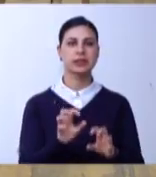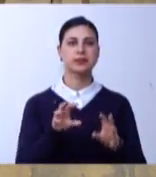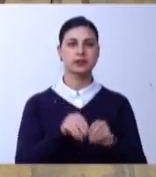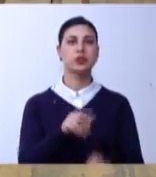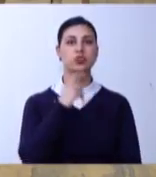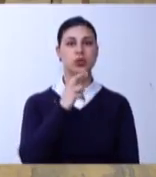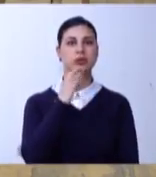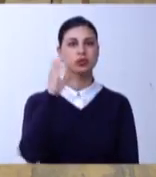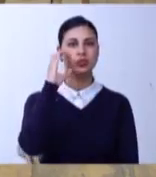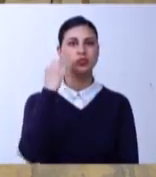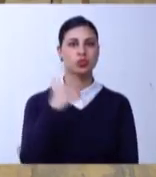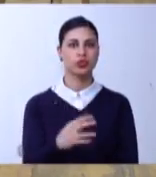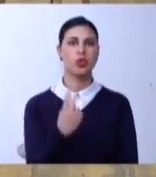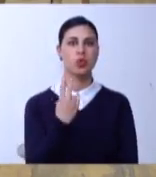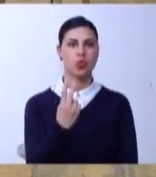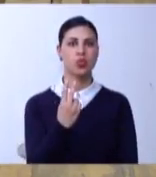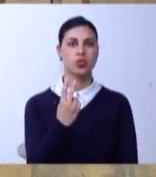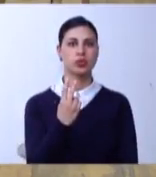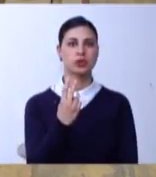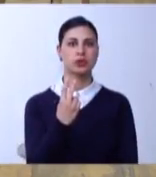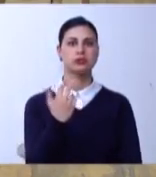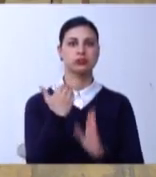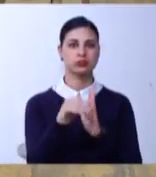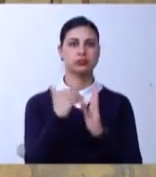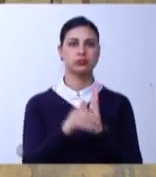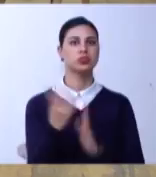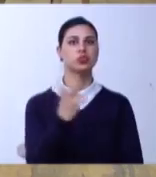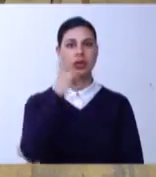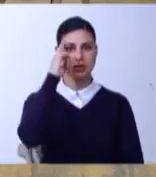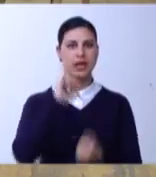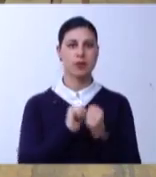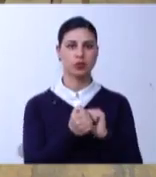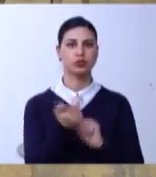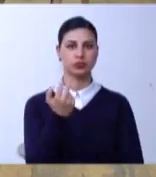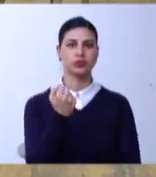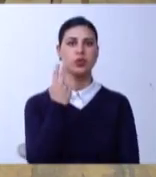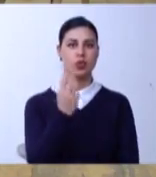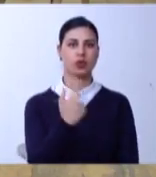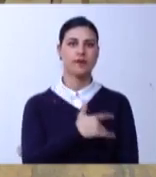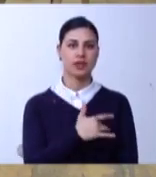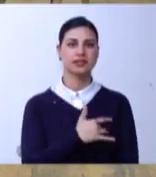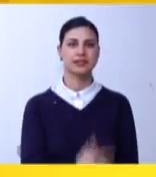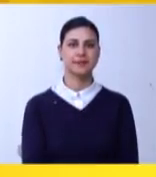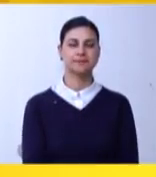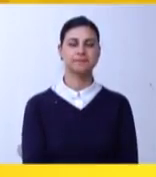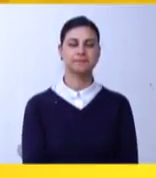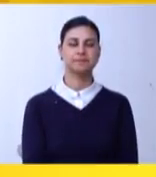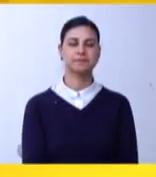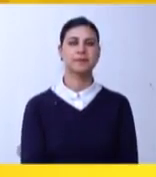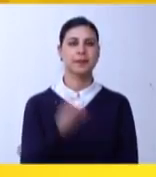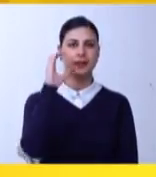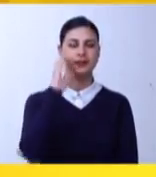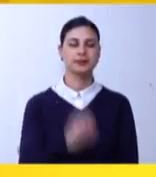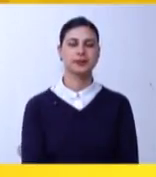შენ ყურადღებით მოისმინე, ორი ეგზემპლარი უნდა დაიმახსოვრო, ხო? ორი ვერსია. დილამშვიდობისა,